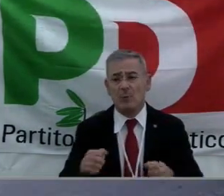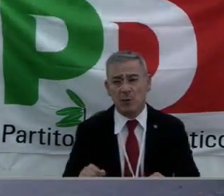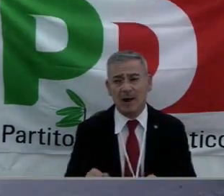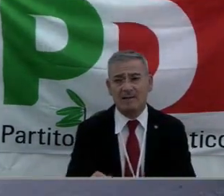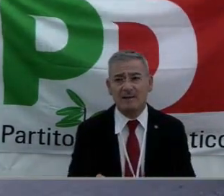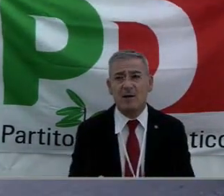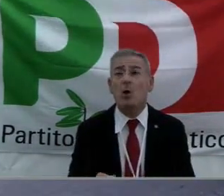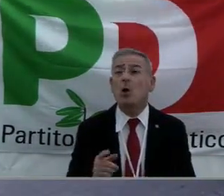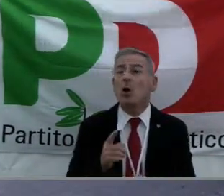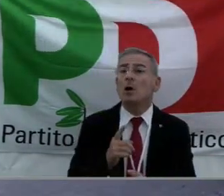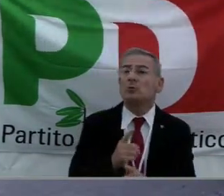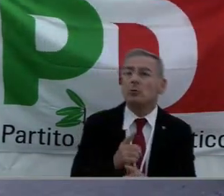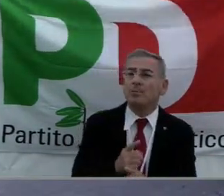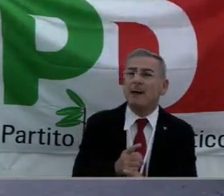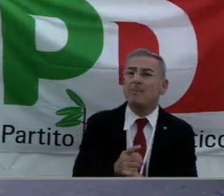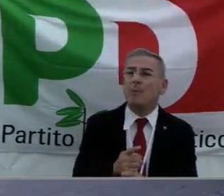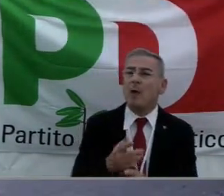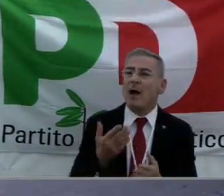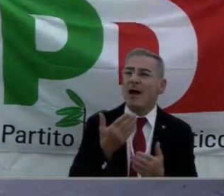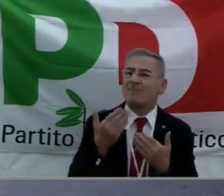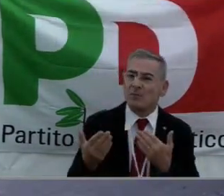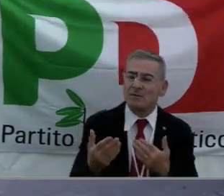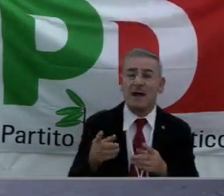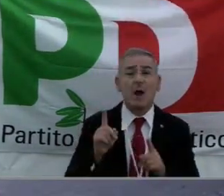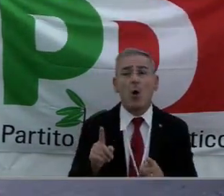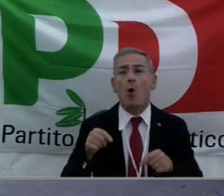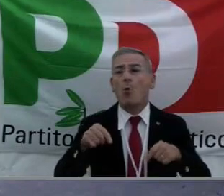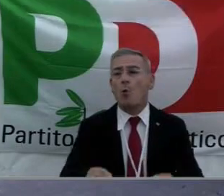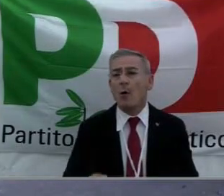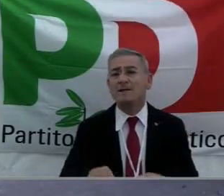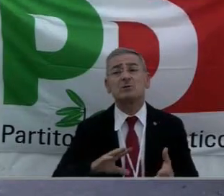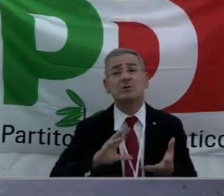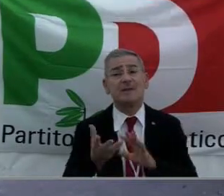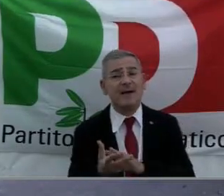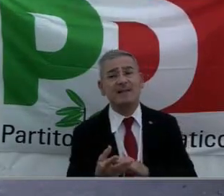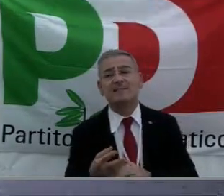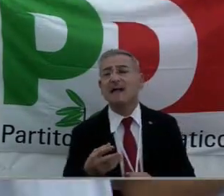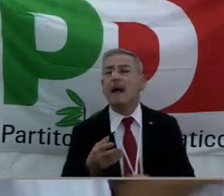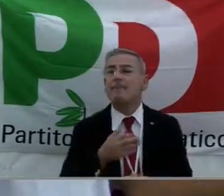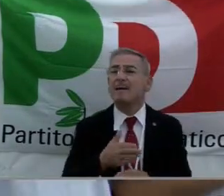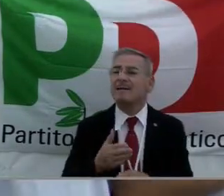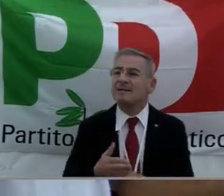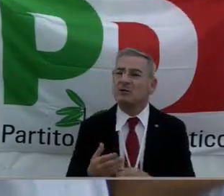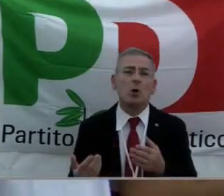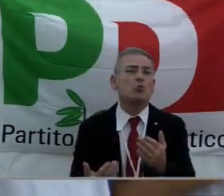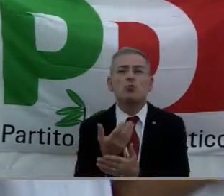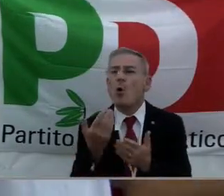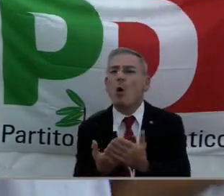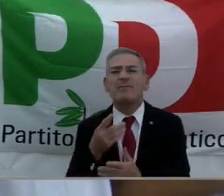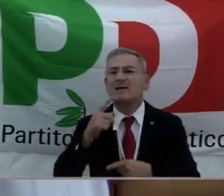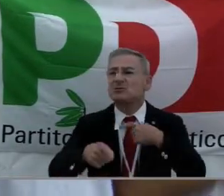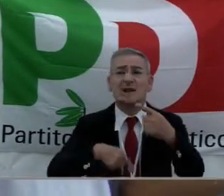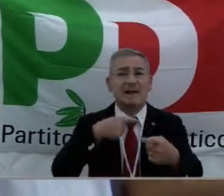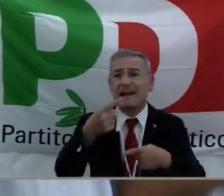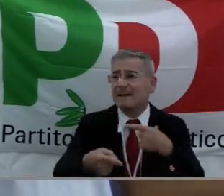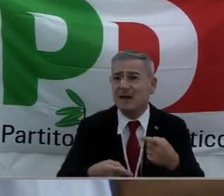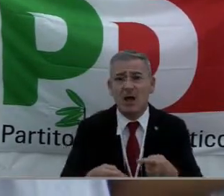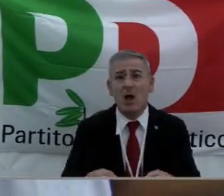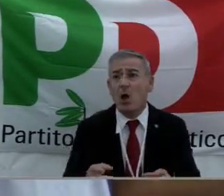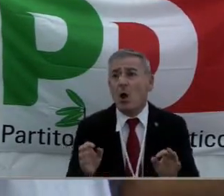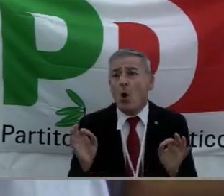sarà sempre di più il partito delle giovani generazioni di questo paese, oppure non